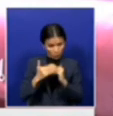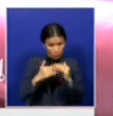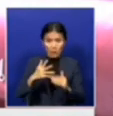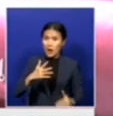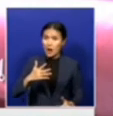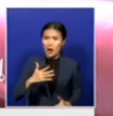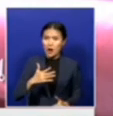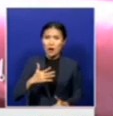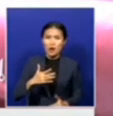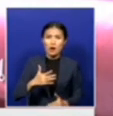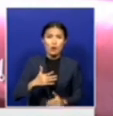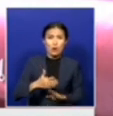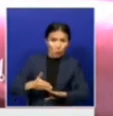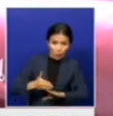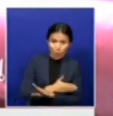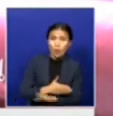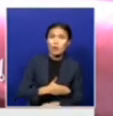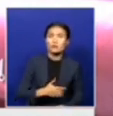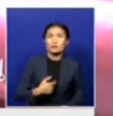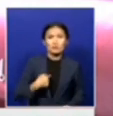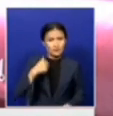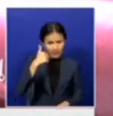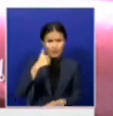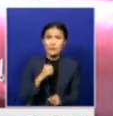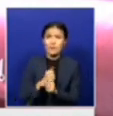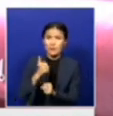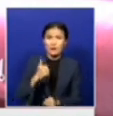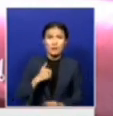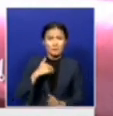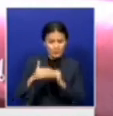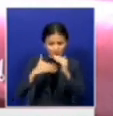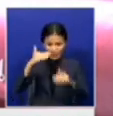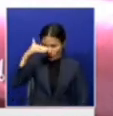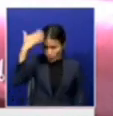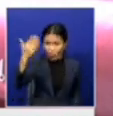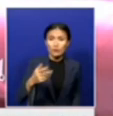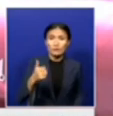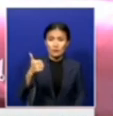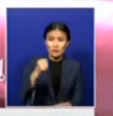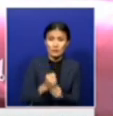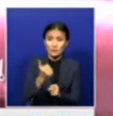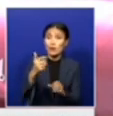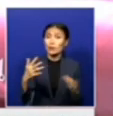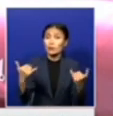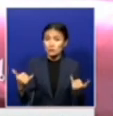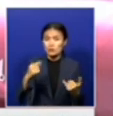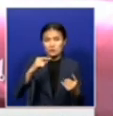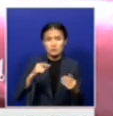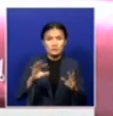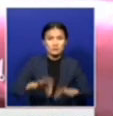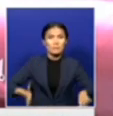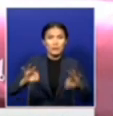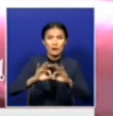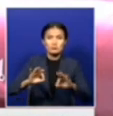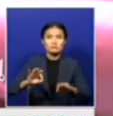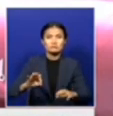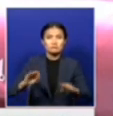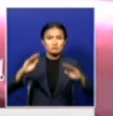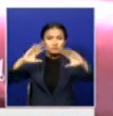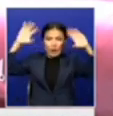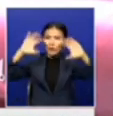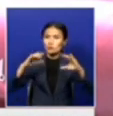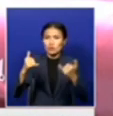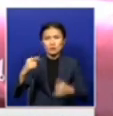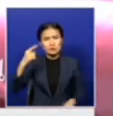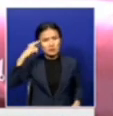สนี้ครับมันจะอยู่ถึงร้อยปีนะครับทั้งหมดขึ้นอยู่กับวิสัยทัศน์ของรัฐบาลขณะนี้ว่ากำลังมองโอกาสนั้นออกหรือไม่นะ